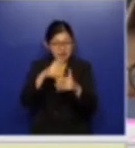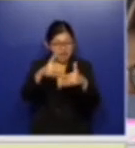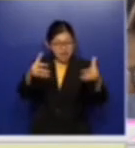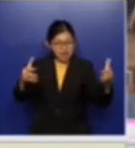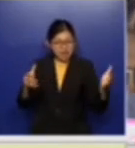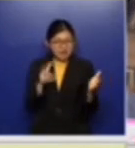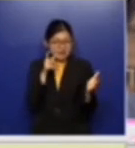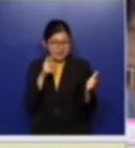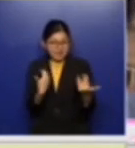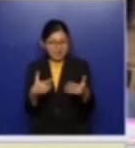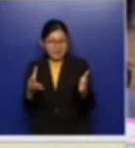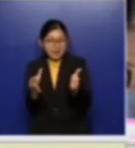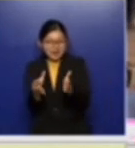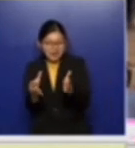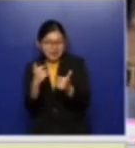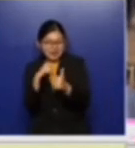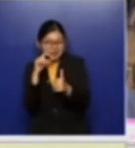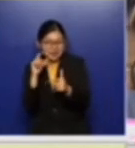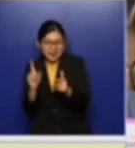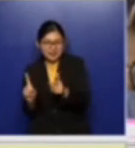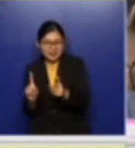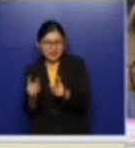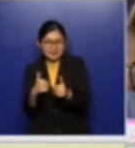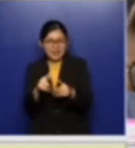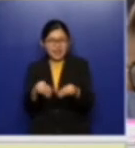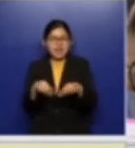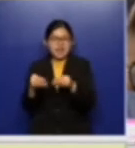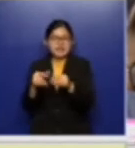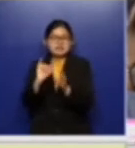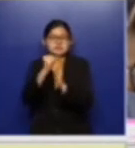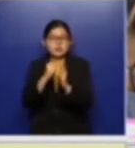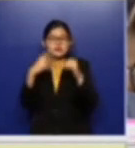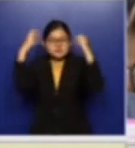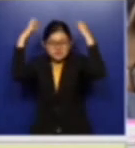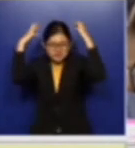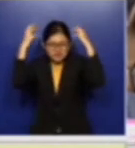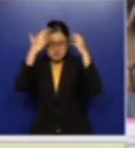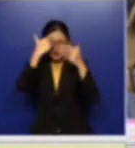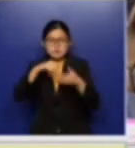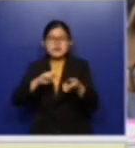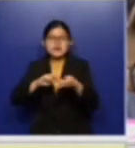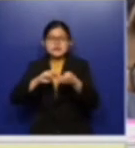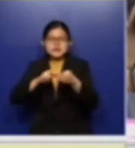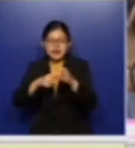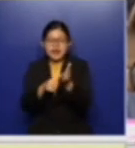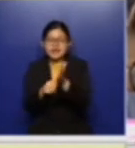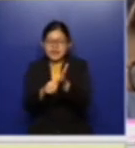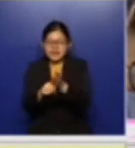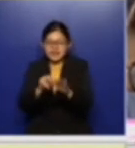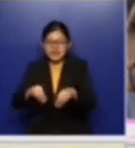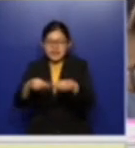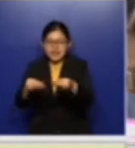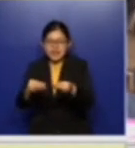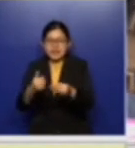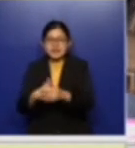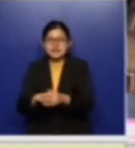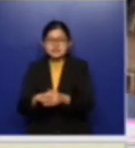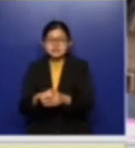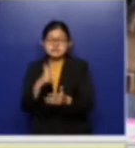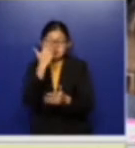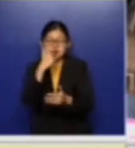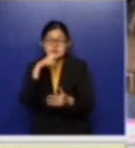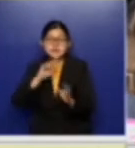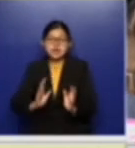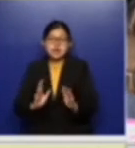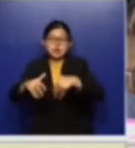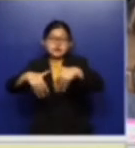างบ้างไหมครับในให้กับจังหวัดสระบุรีเพื่อแก้ไขปัญหาดังกล่าวเพื่อแก้ไขปัญหาได้อย่างยั่งยืนเพื่อชาวจังหวัดสระบุรี